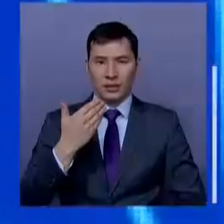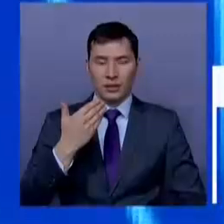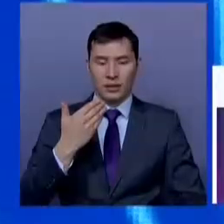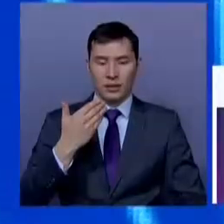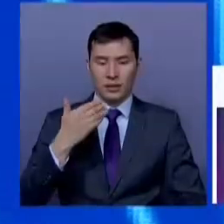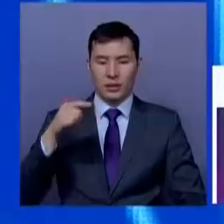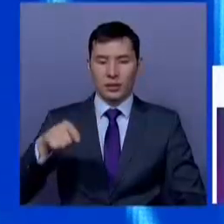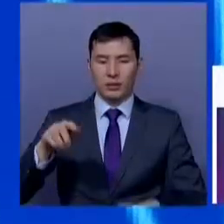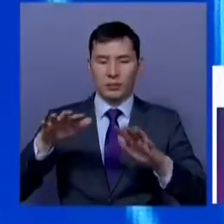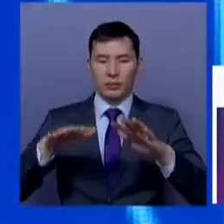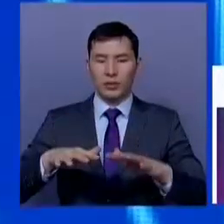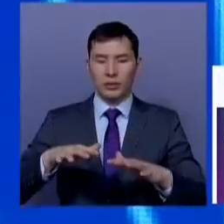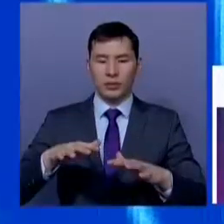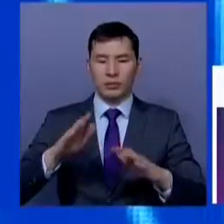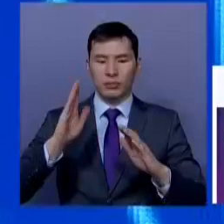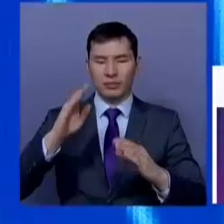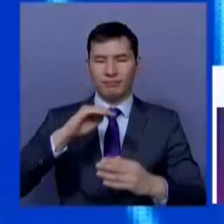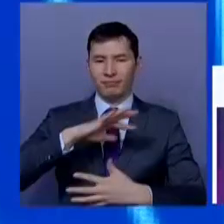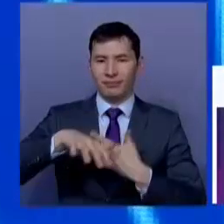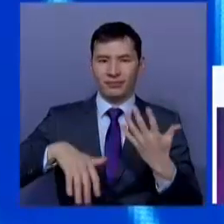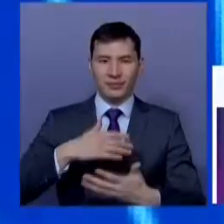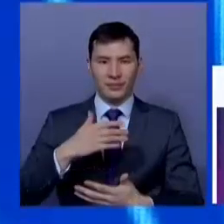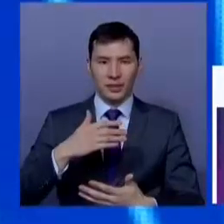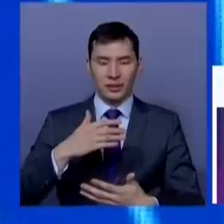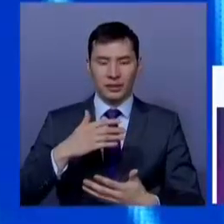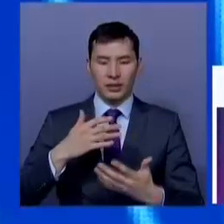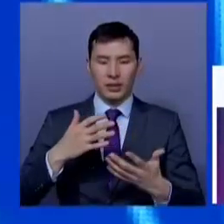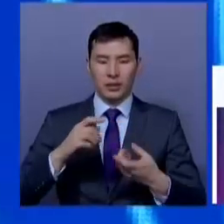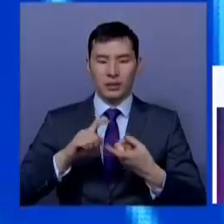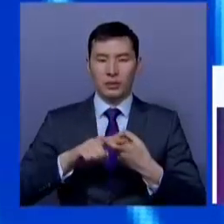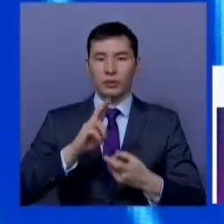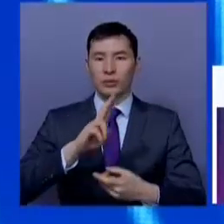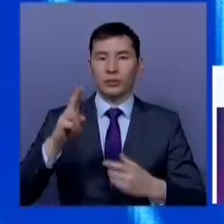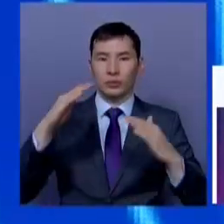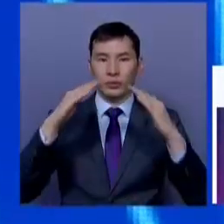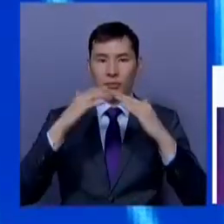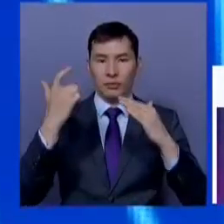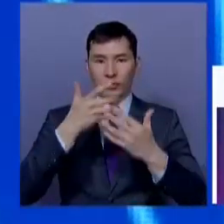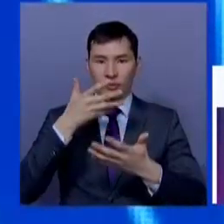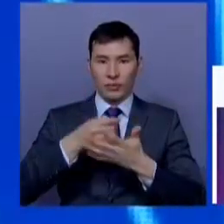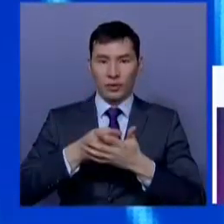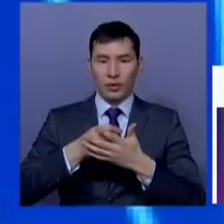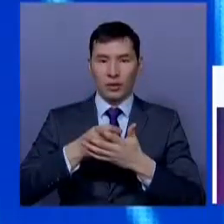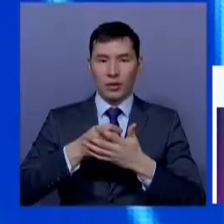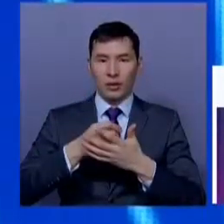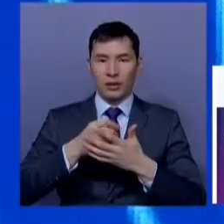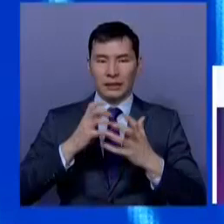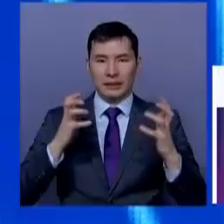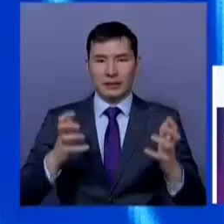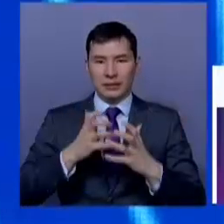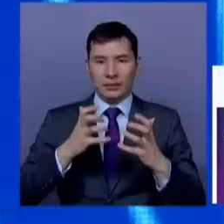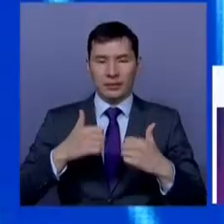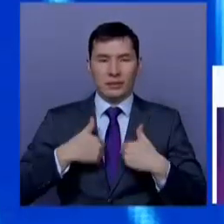ол жерде үлкен жанжал болады. Баспанасы бар адам өзінің үйін сақтап қалуға жұмысын